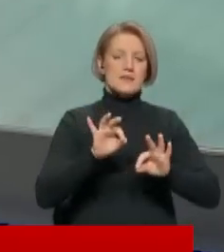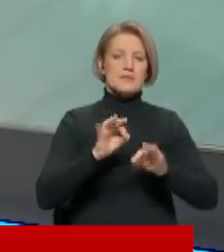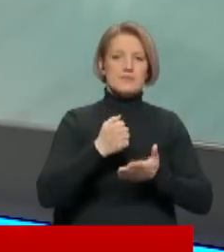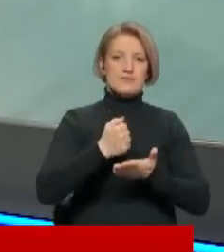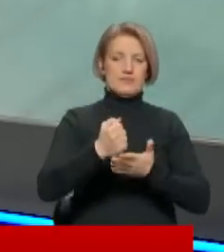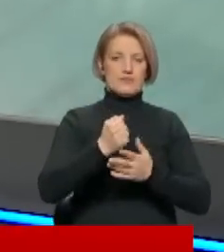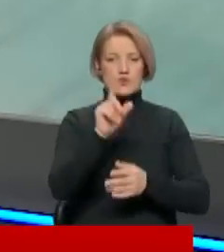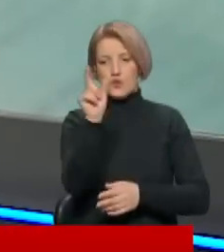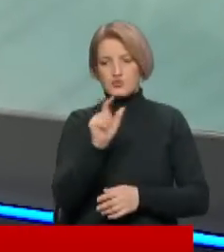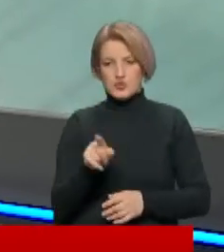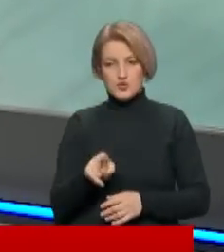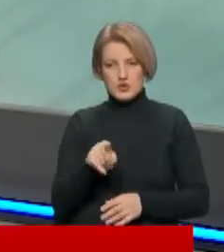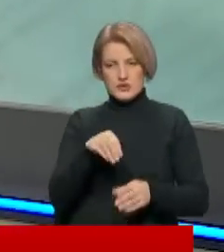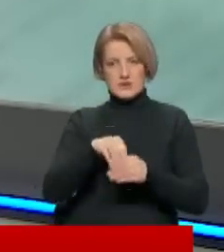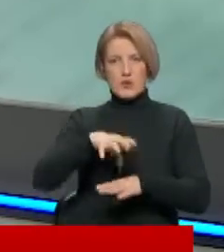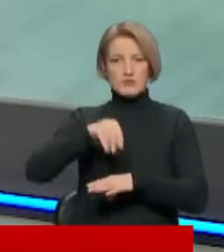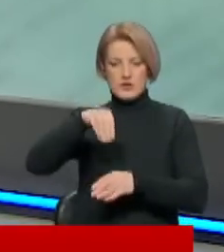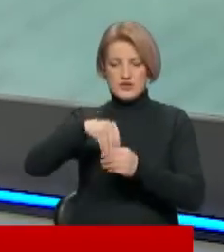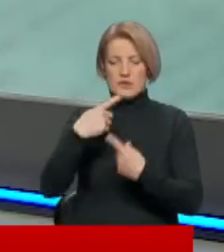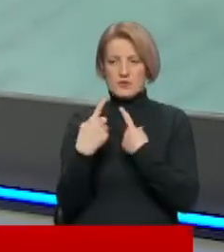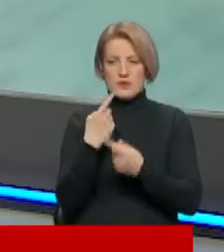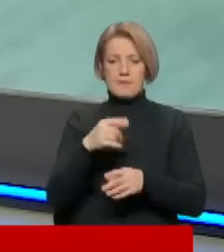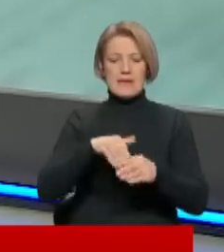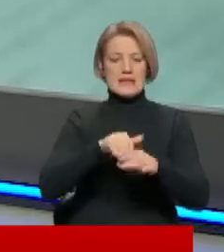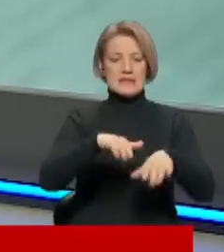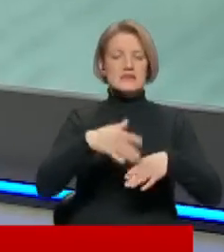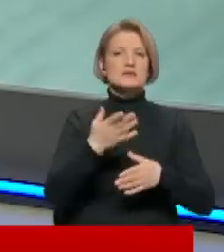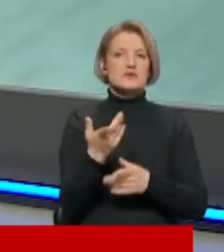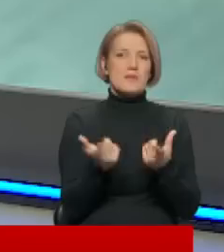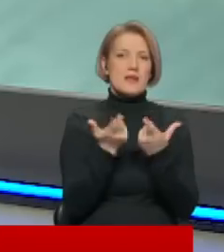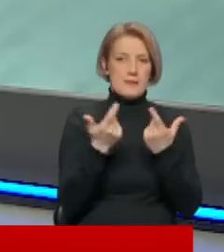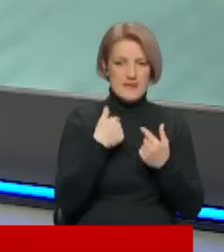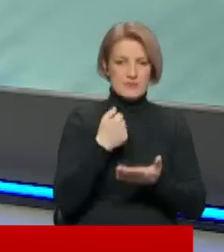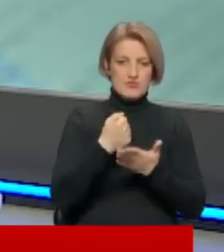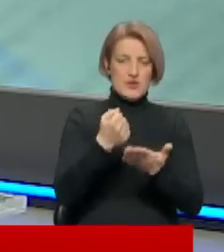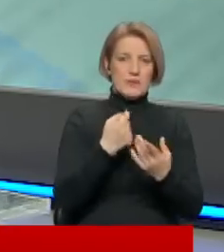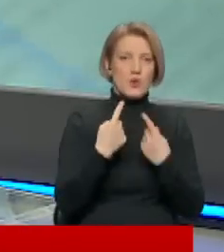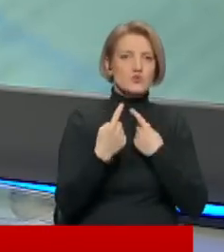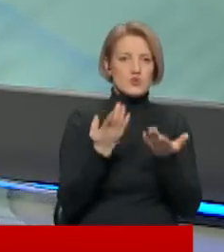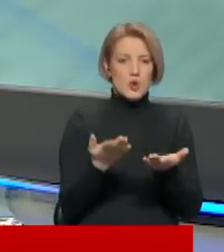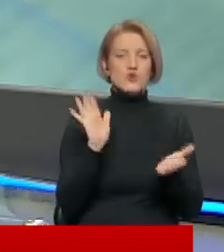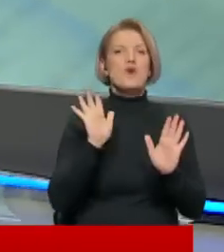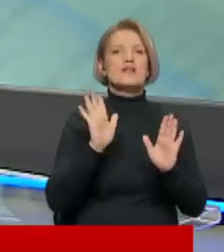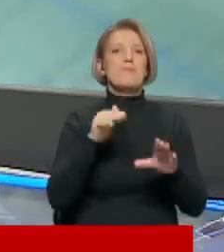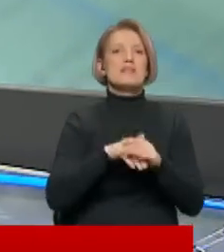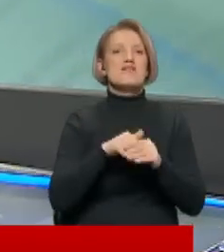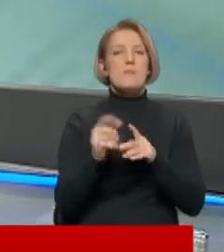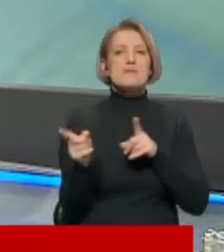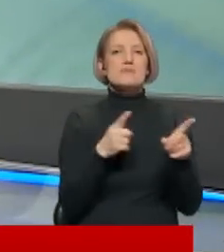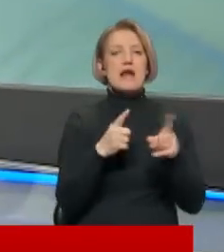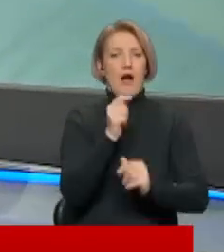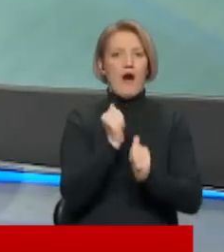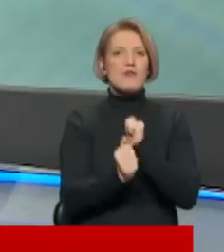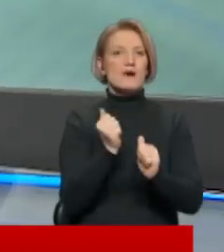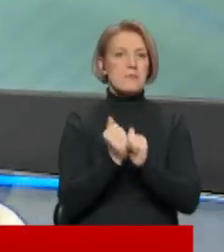komisyonda konuşulduğu 2023 yılı bütçesi sonra meclis genel kurulunda Biz bütçeyi mi konuştuk daha fazla yoksa milletvekillerinin birbirleriyle